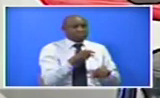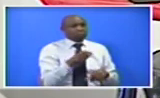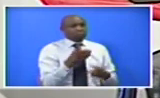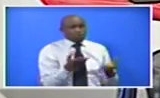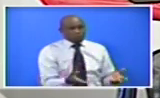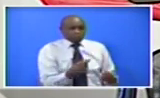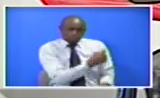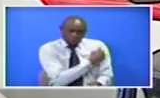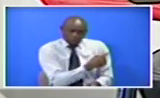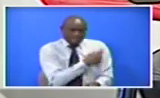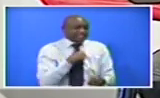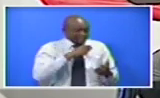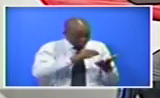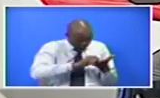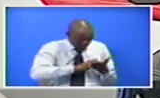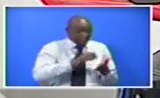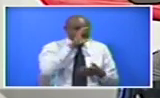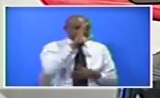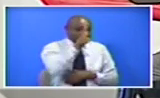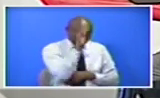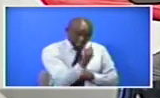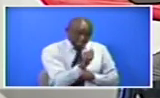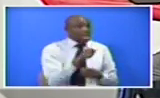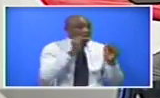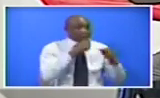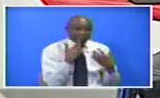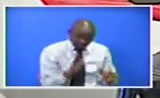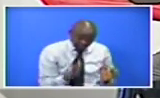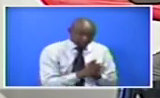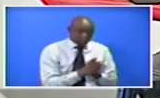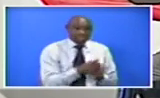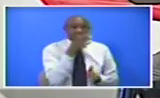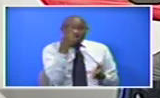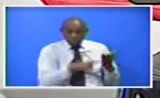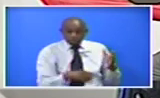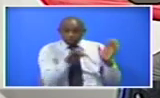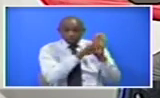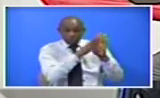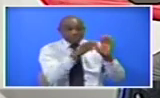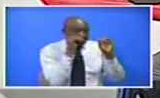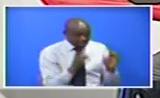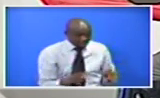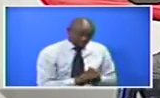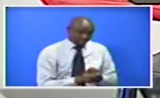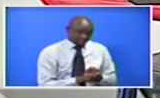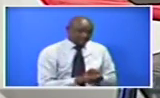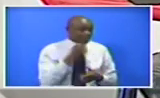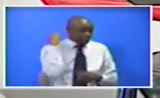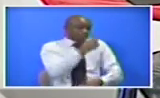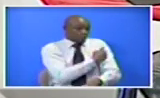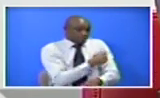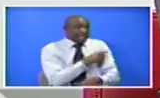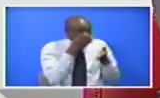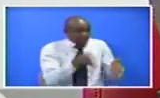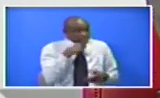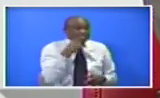wa madaktari ulisainiwa, kukawa nani kasaini, wadhifa wake haukuwa katika katiba, namna gani, vitu kama vile. Kwa sasa hivi unasema